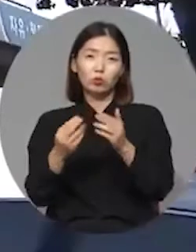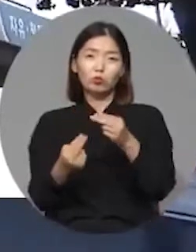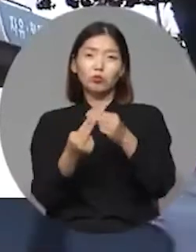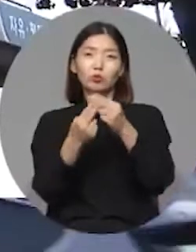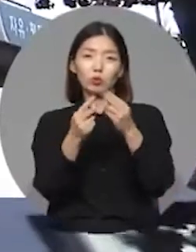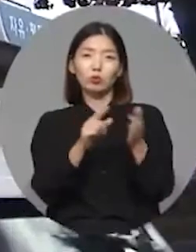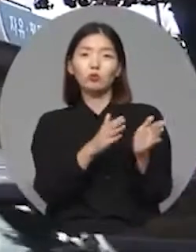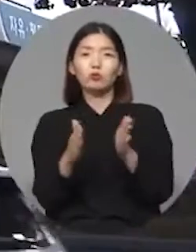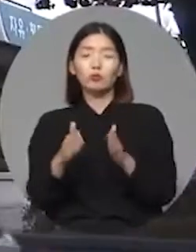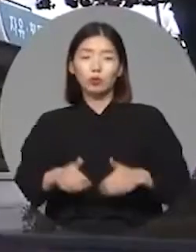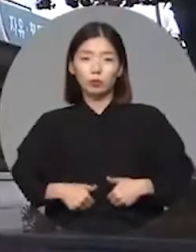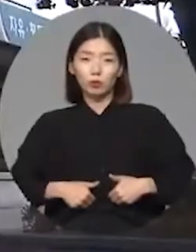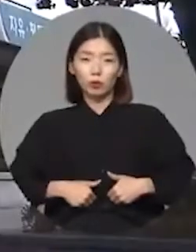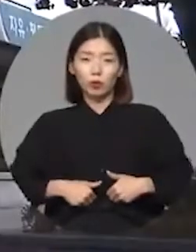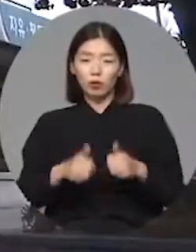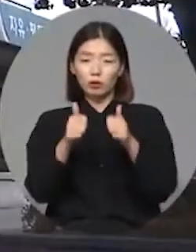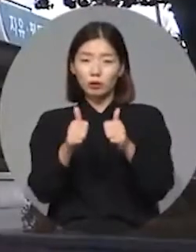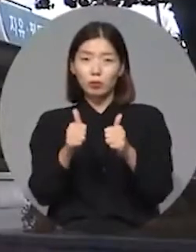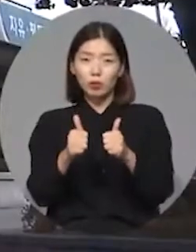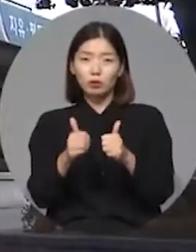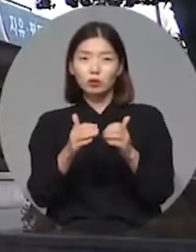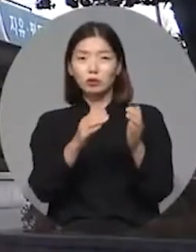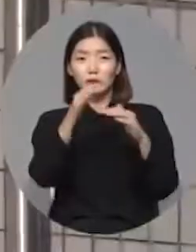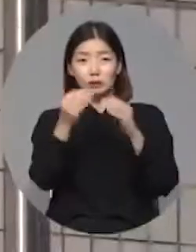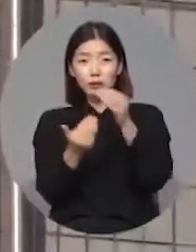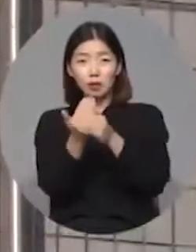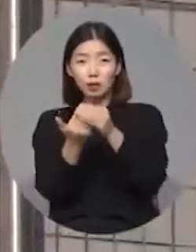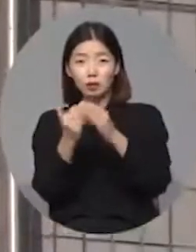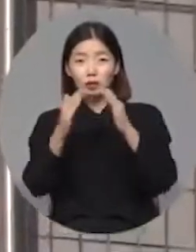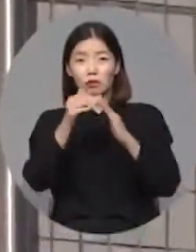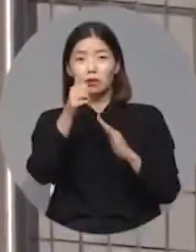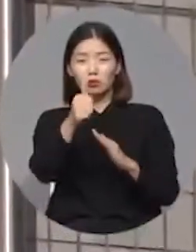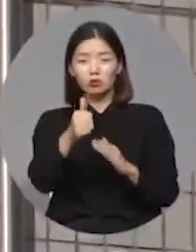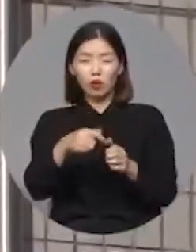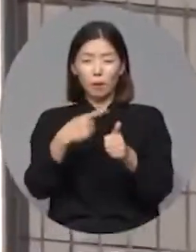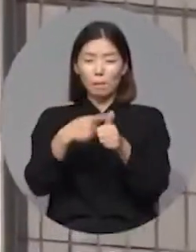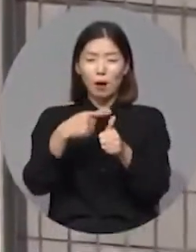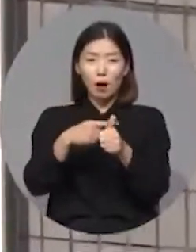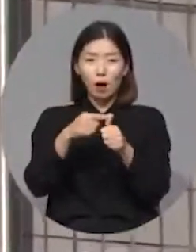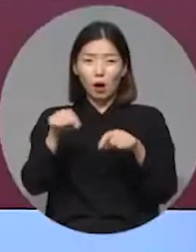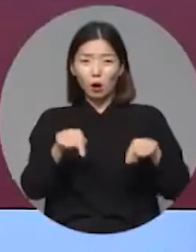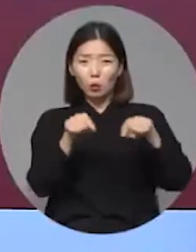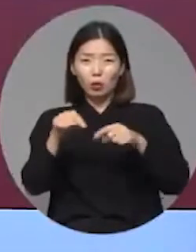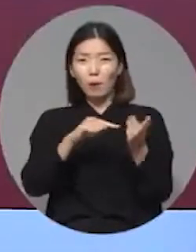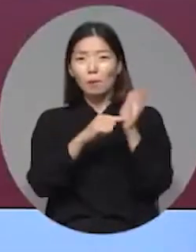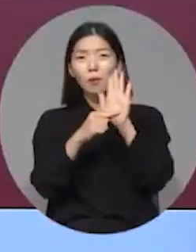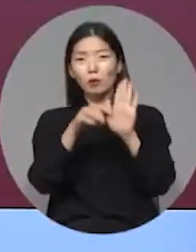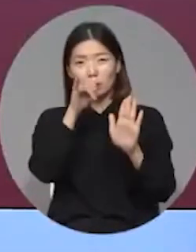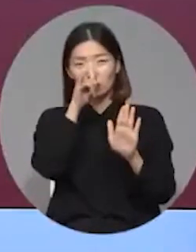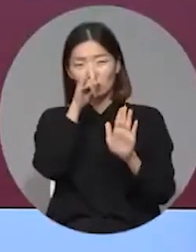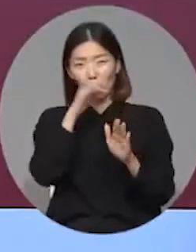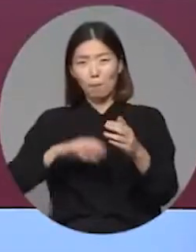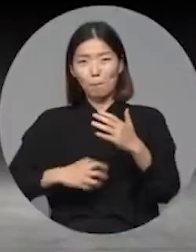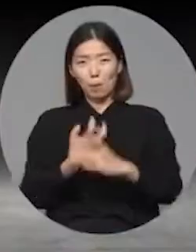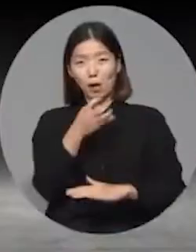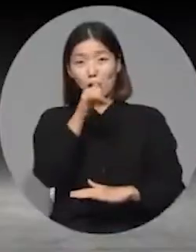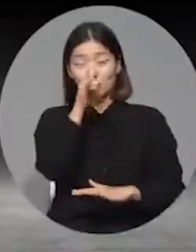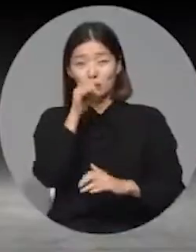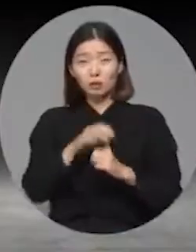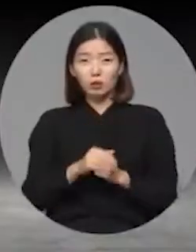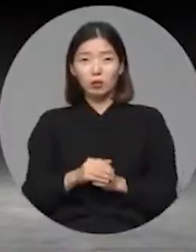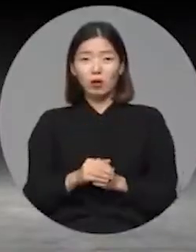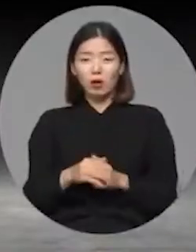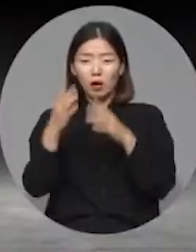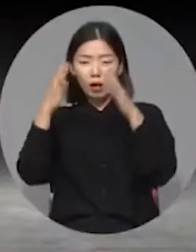해야겠죠. 관련 재판에선 사건의 전말이 담긴 집주인의 통화 녹취록이 공개돼 공분을 샀습니다. 전세 임대를